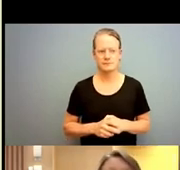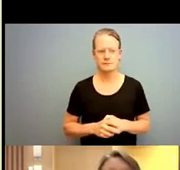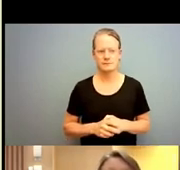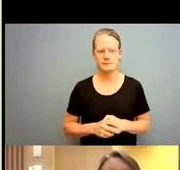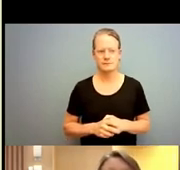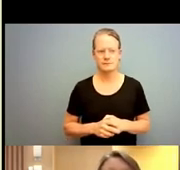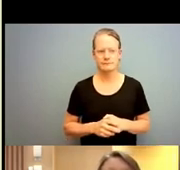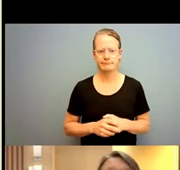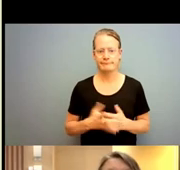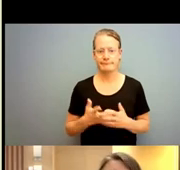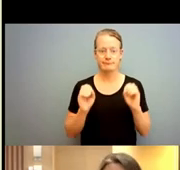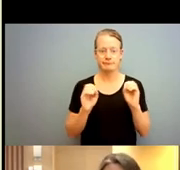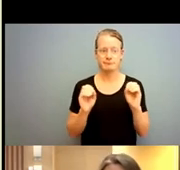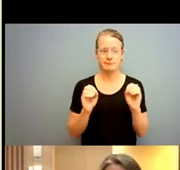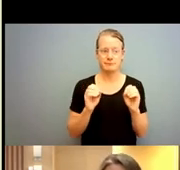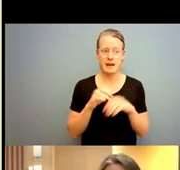Joo, tähän jälkeen toi.